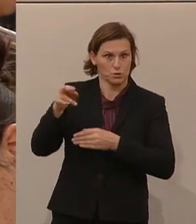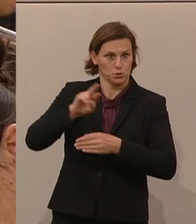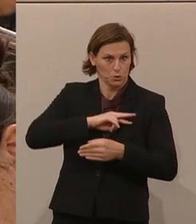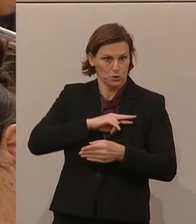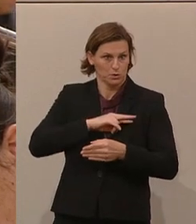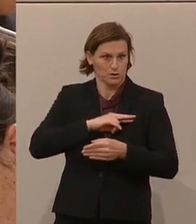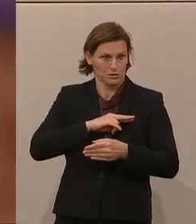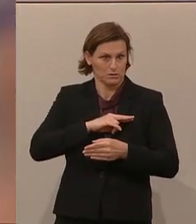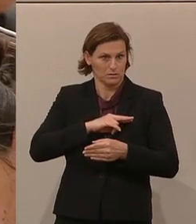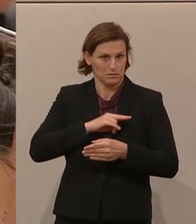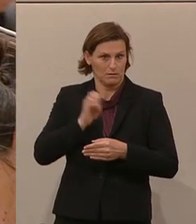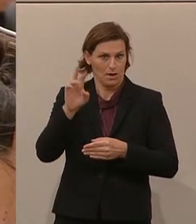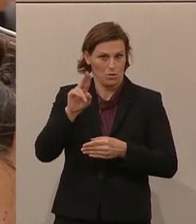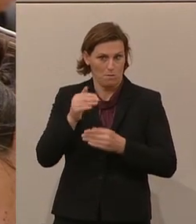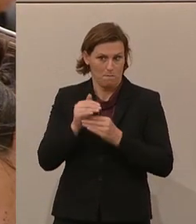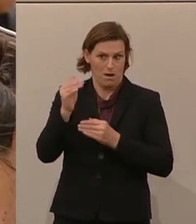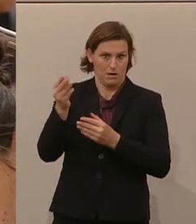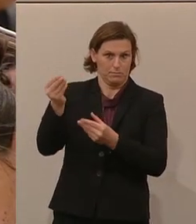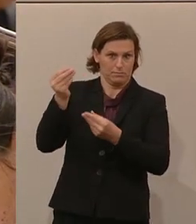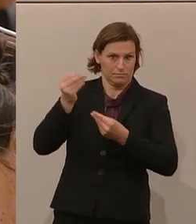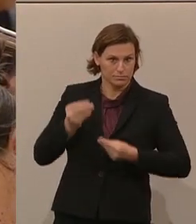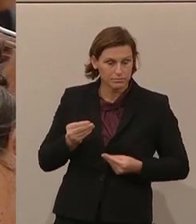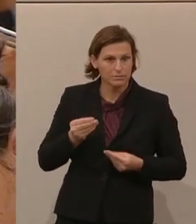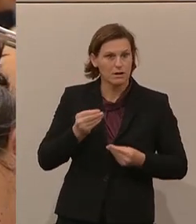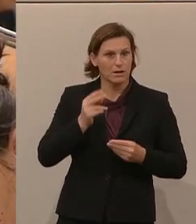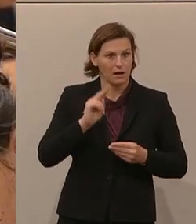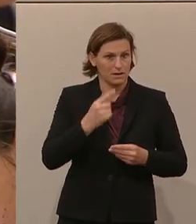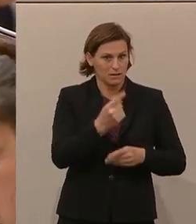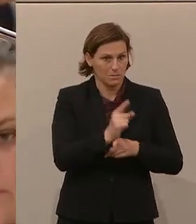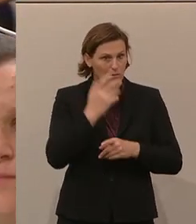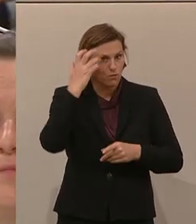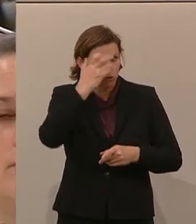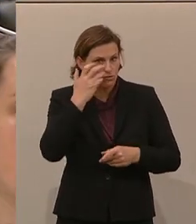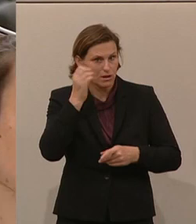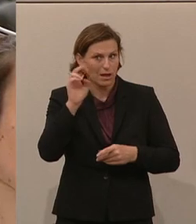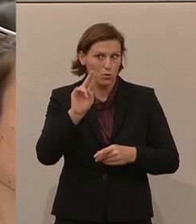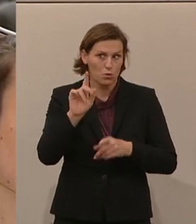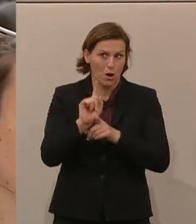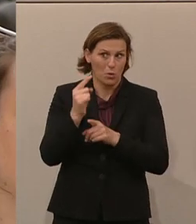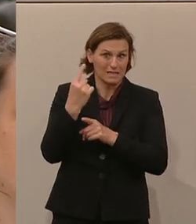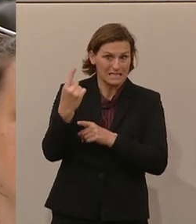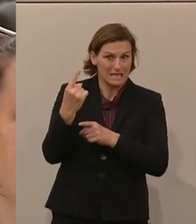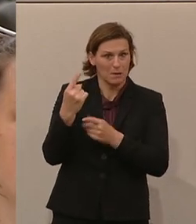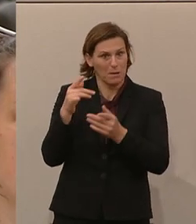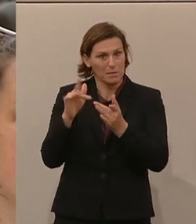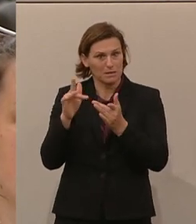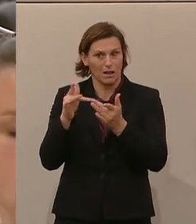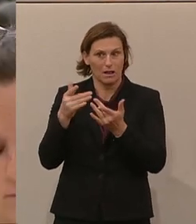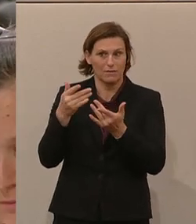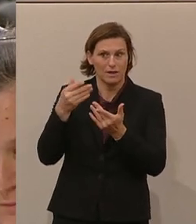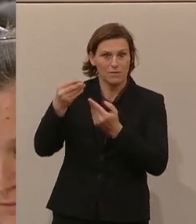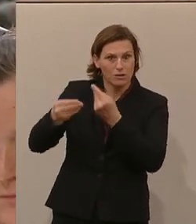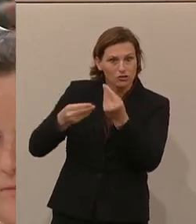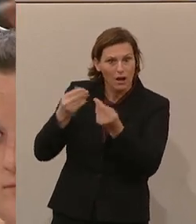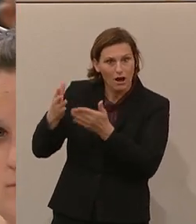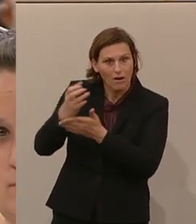können wir oder können Sie sich vorstellen, dass die EU auch Eigenmittel erwirtschaftet, im Zusammenhang